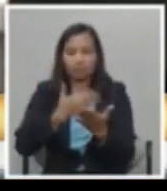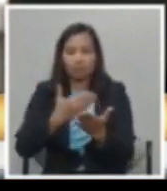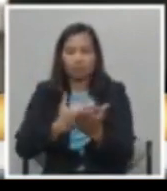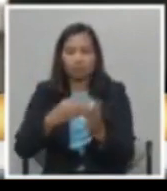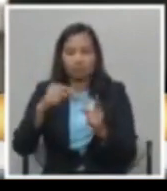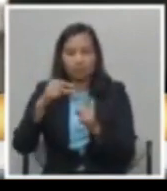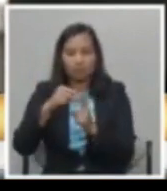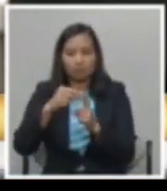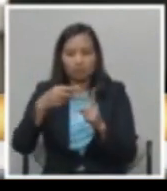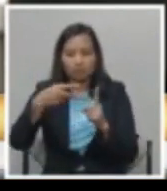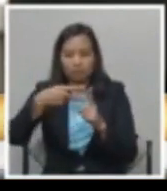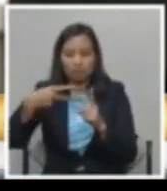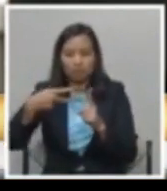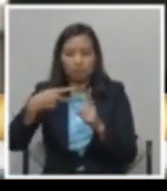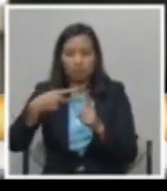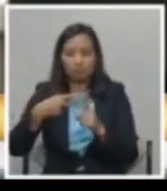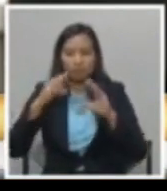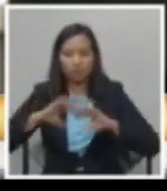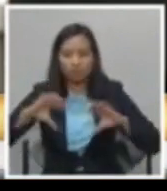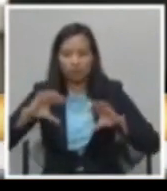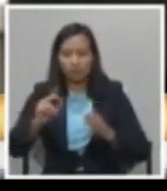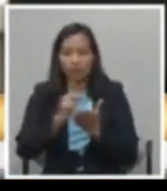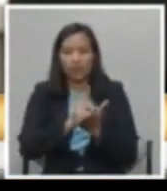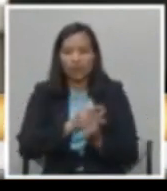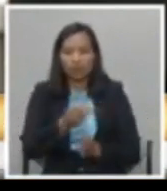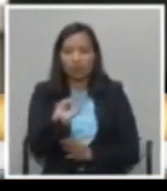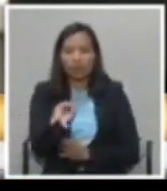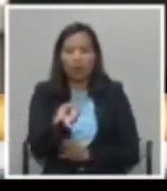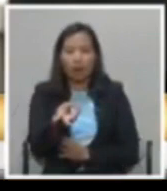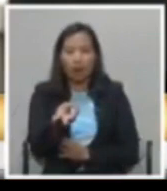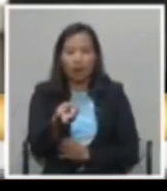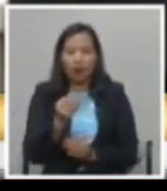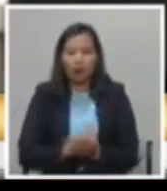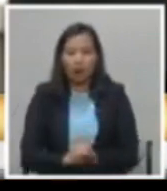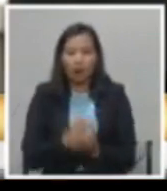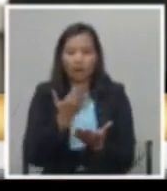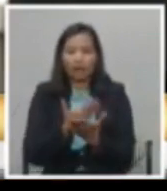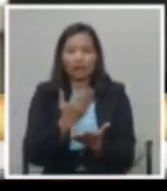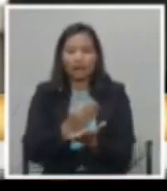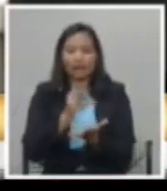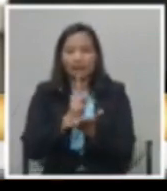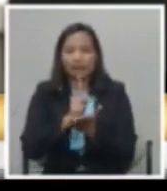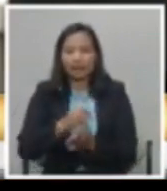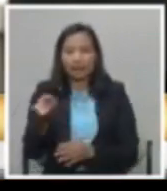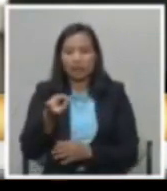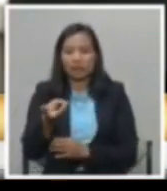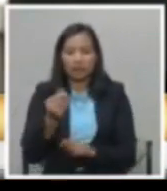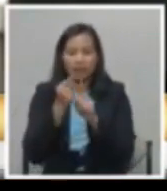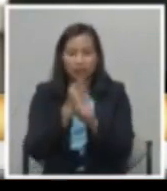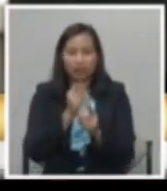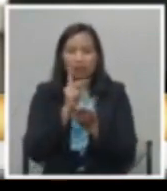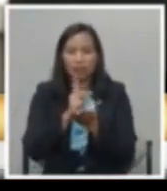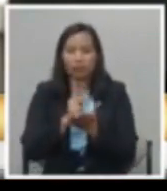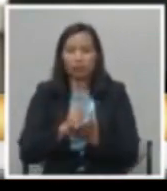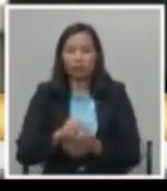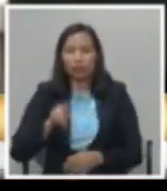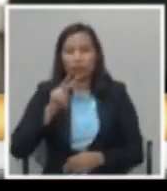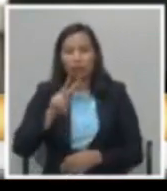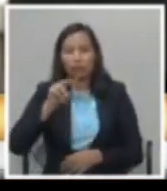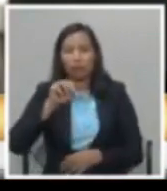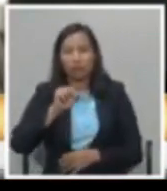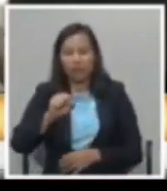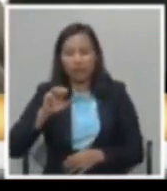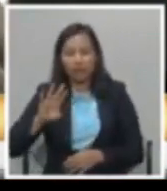ได้พูดกับทางรัฐบาลด้วยซ้ำไปว่ากู้น้อยไปวงเงินสินเชื่อการกู้ยืมตามกฎหมายเนี่ยกู้ได้อีกตั้ง 240,000 ล้าน